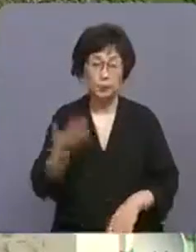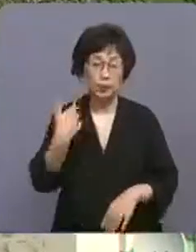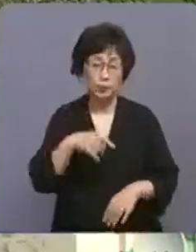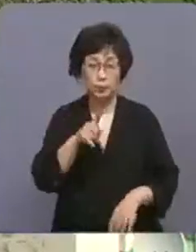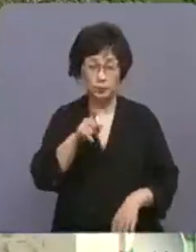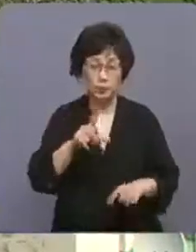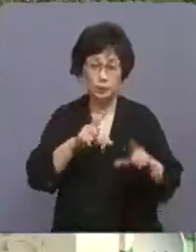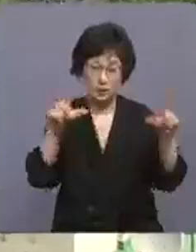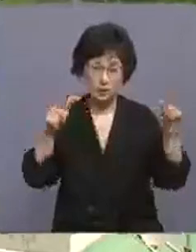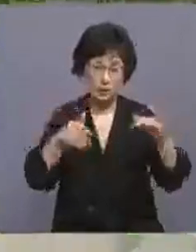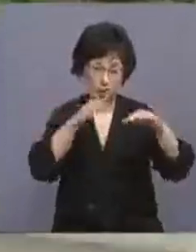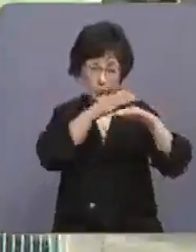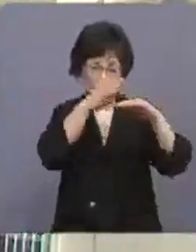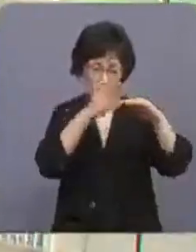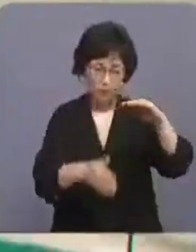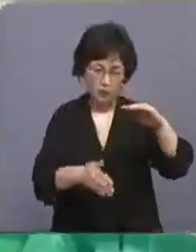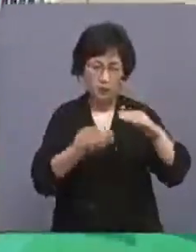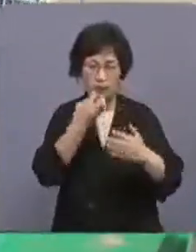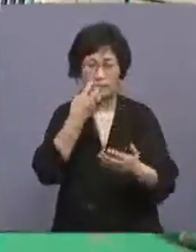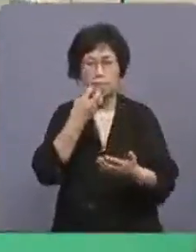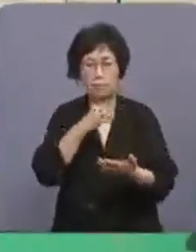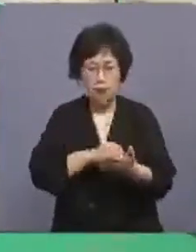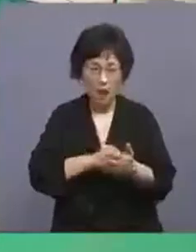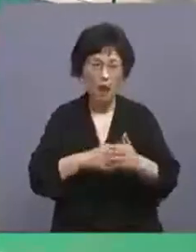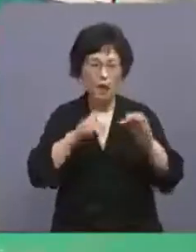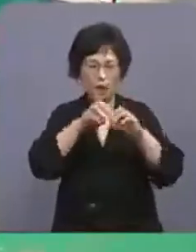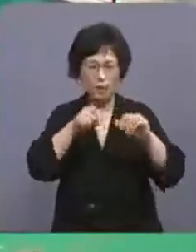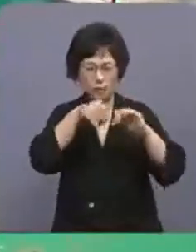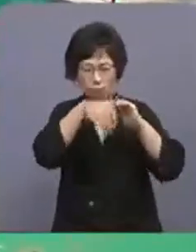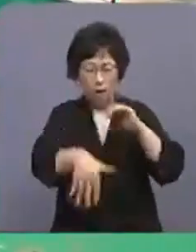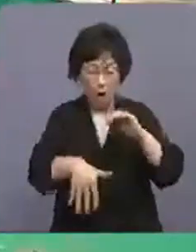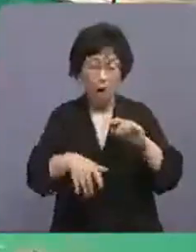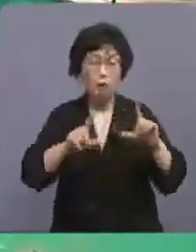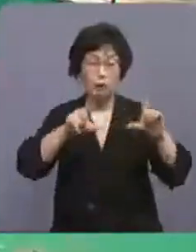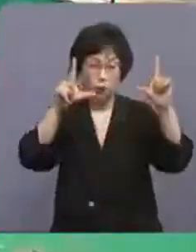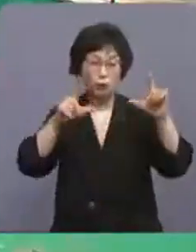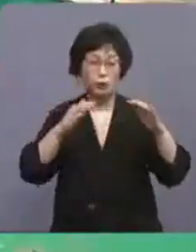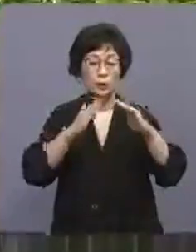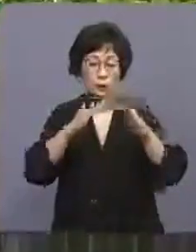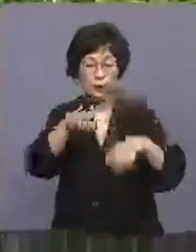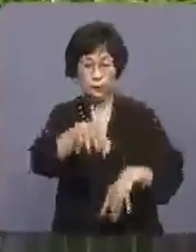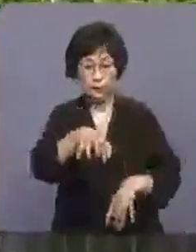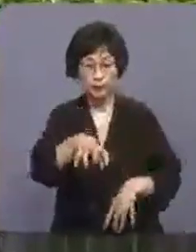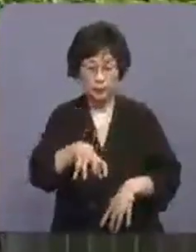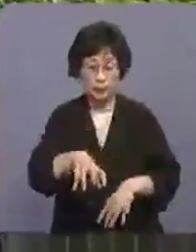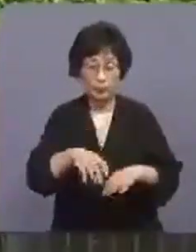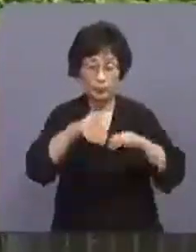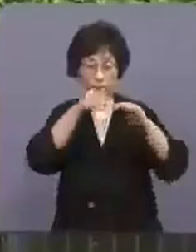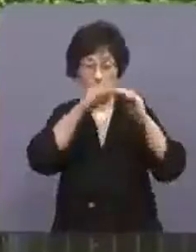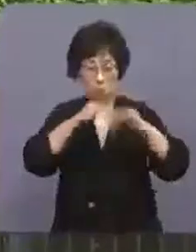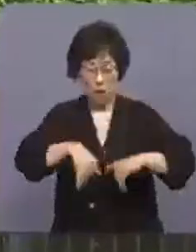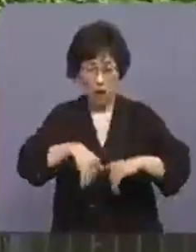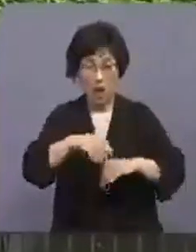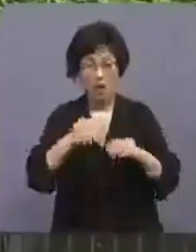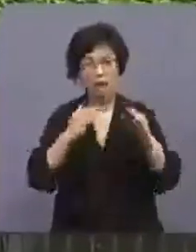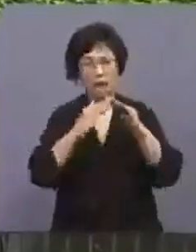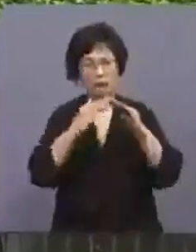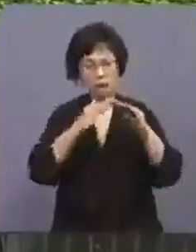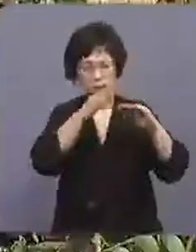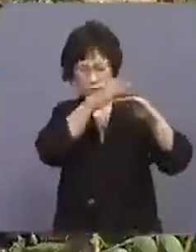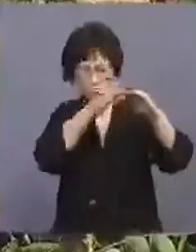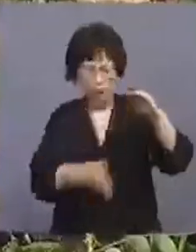11일 비탈면에서 바위와 흙이 무너져 내린 부산 동구의 한 주택가 무너져 내린 곳이 직각에